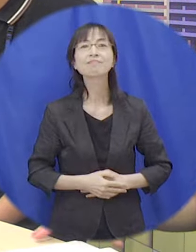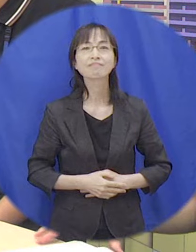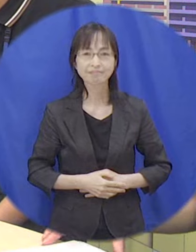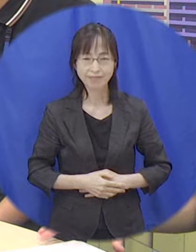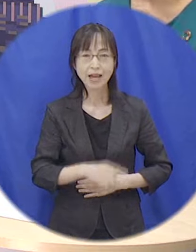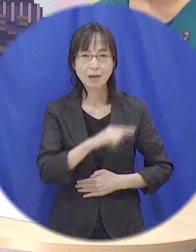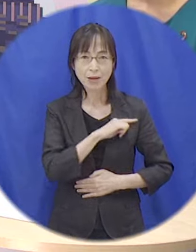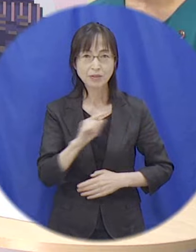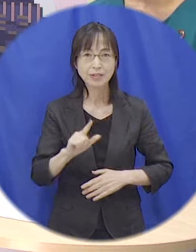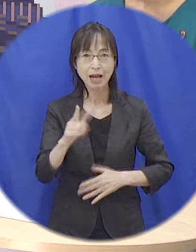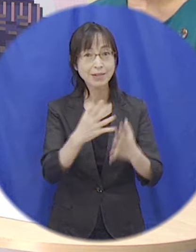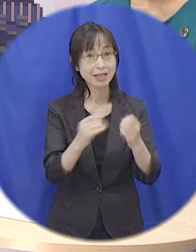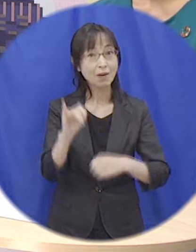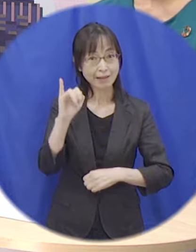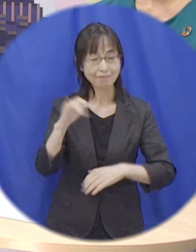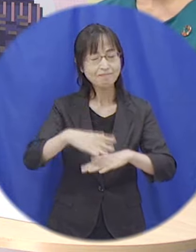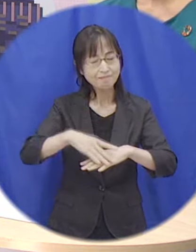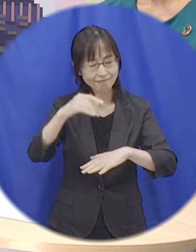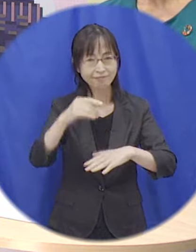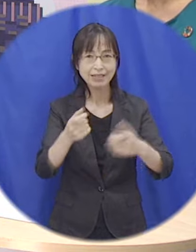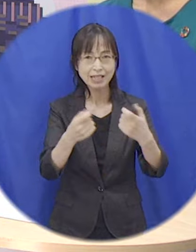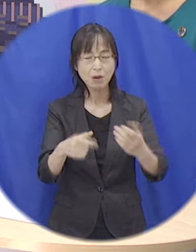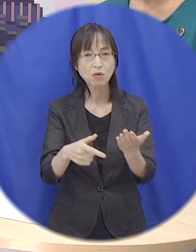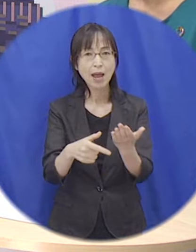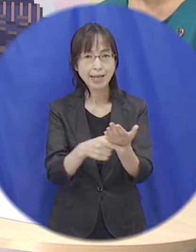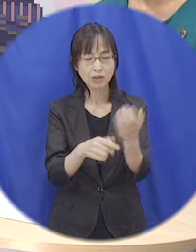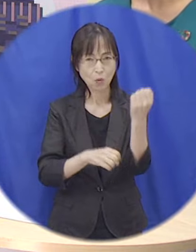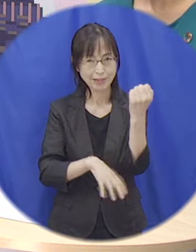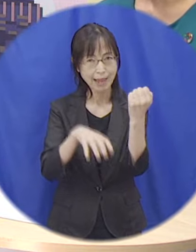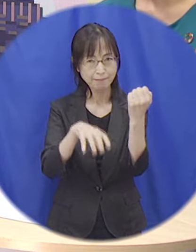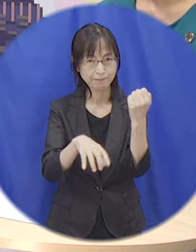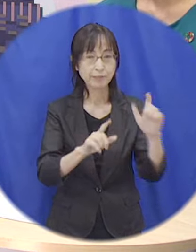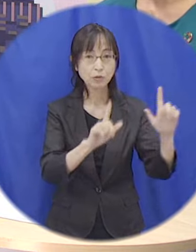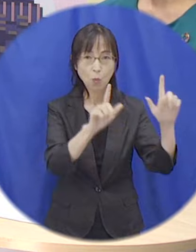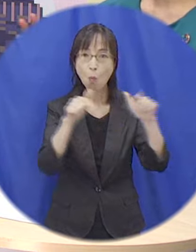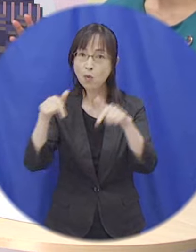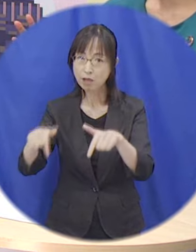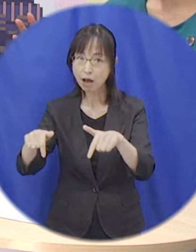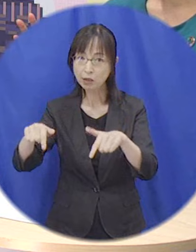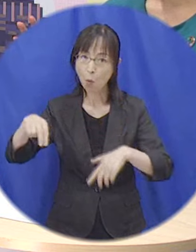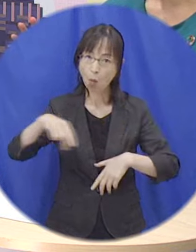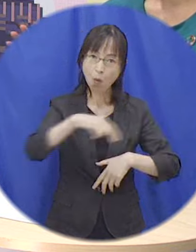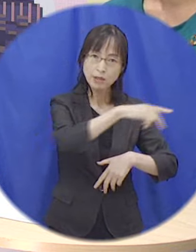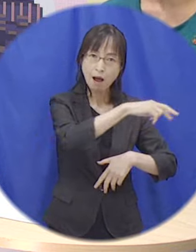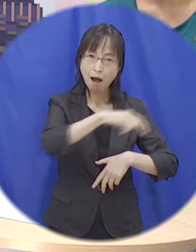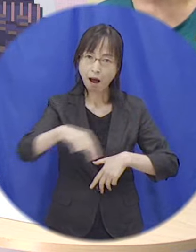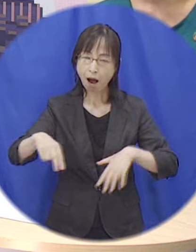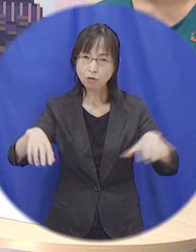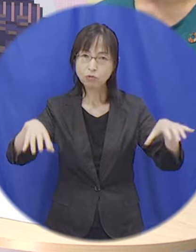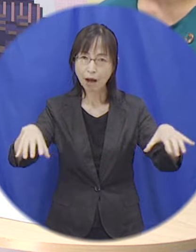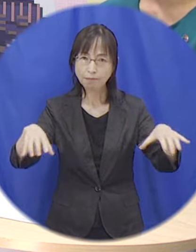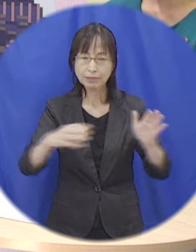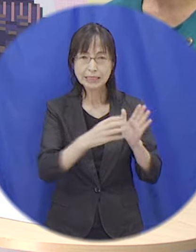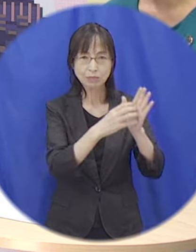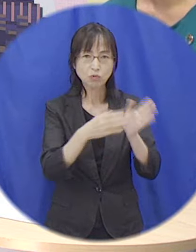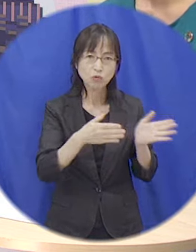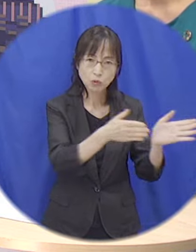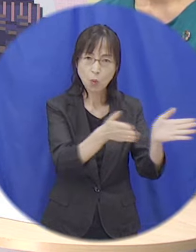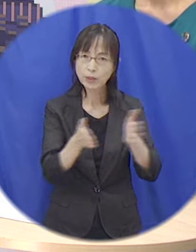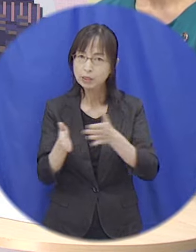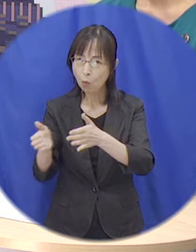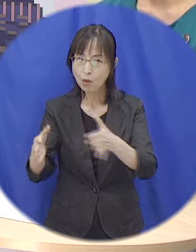は上沢さん、 はい、 冒頭の池袋駅を起点に、この東西の歩行者空間をシンボルストリートでこうつない